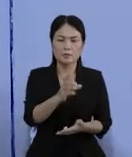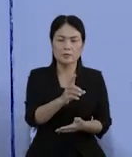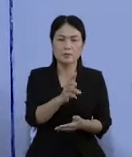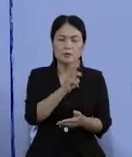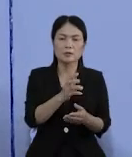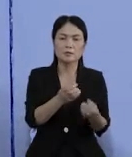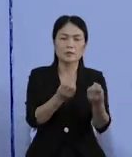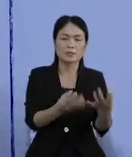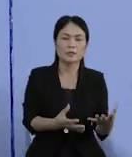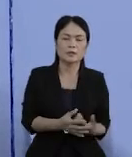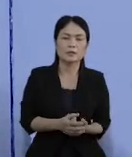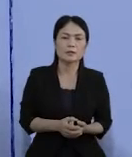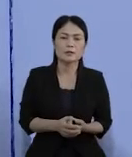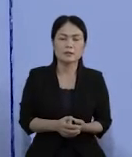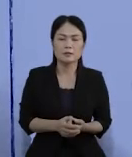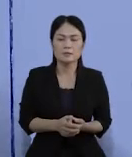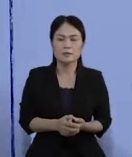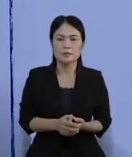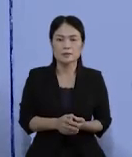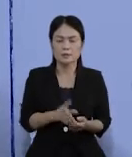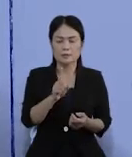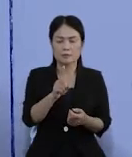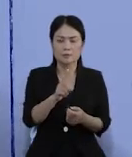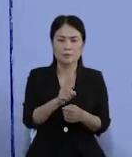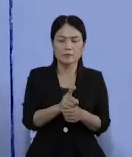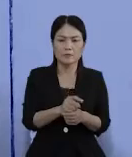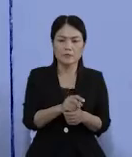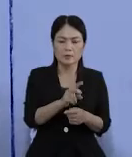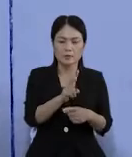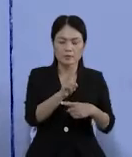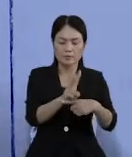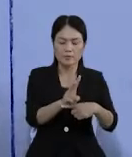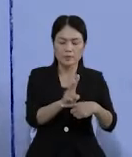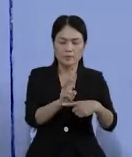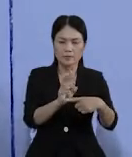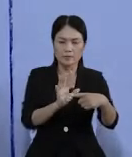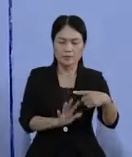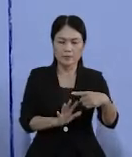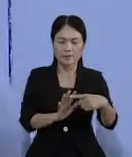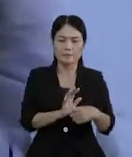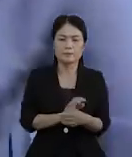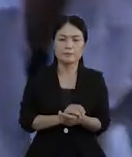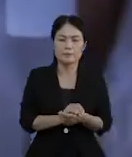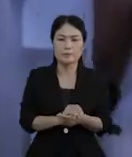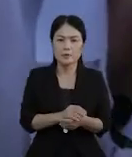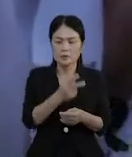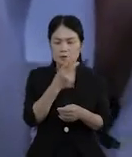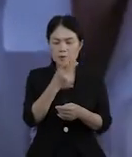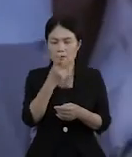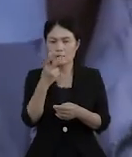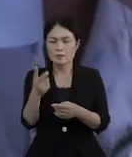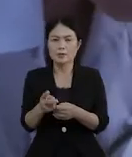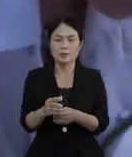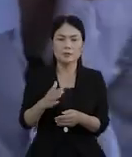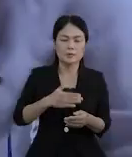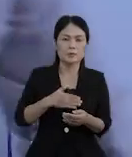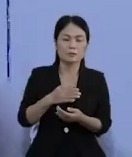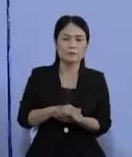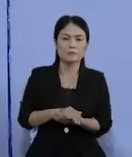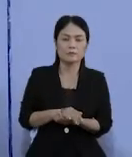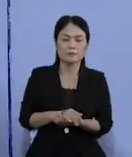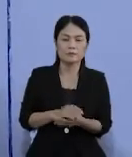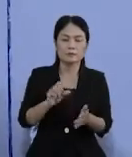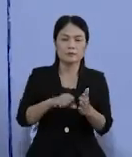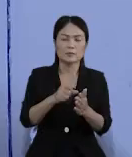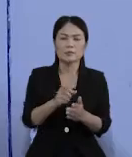miền tật còn màn còn phong ti muối này cứ miền tật pi phe pram lịt chẳng sông tạm đan cho muối nè các bạn